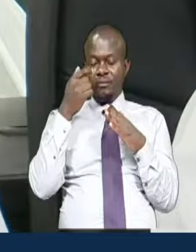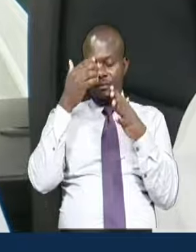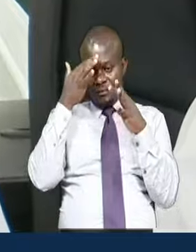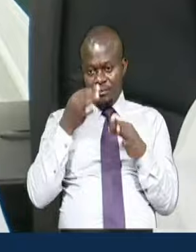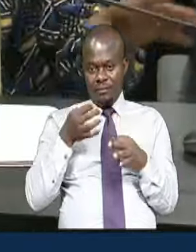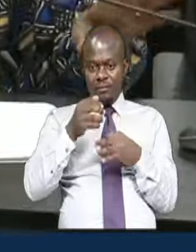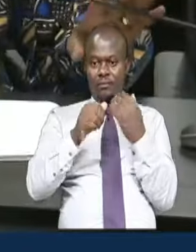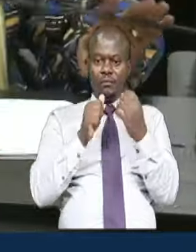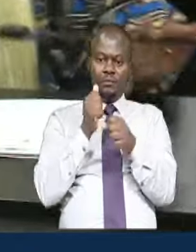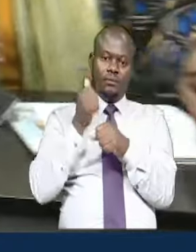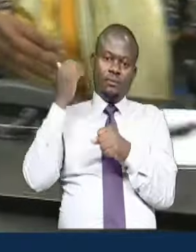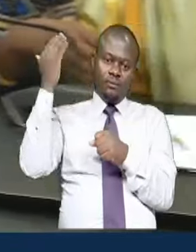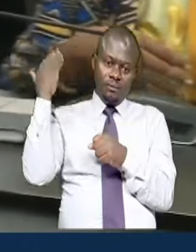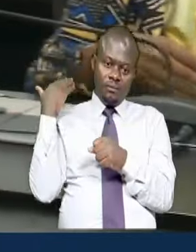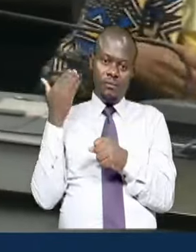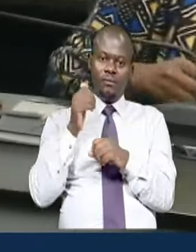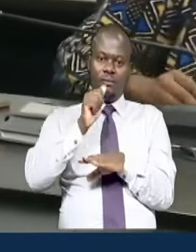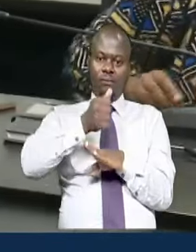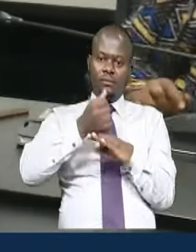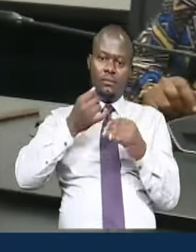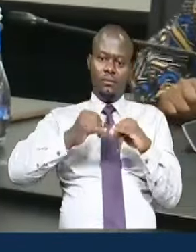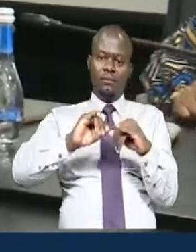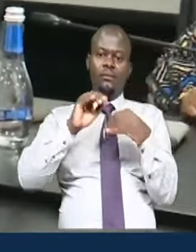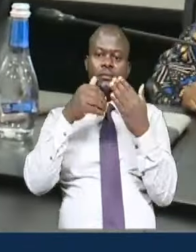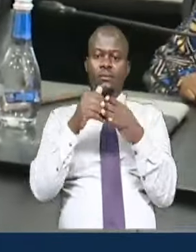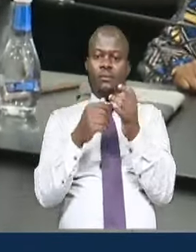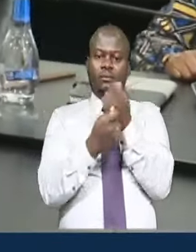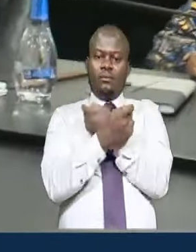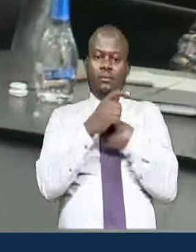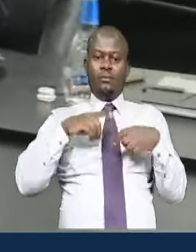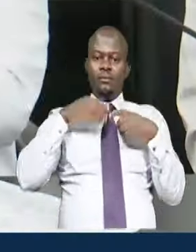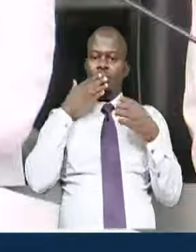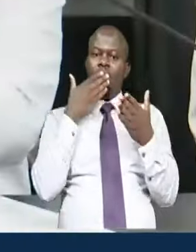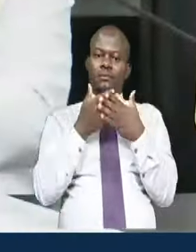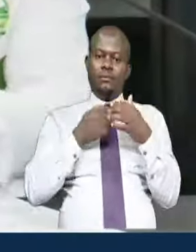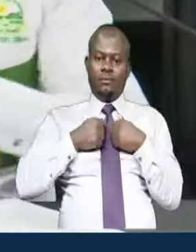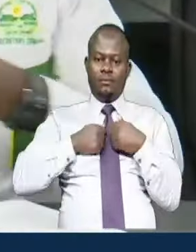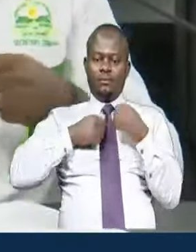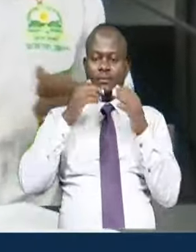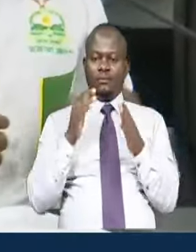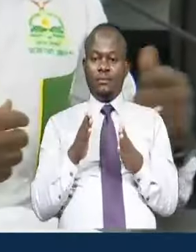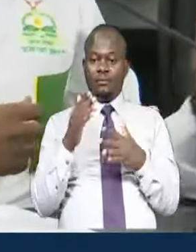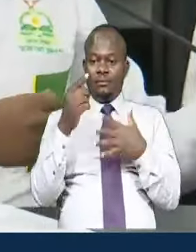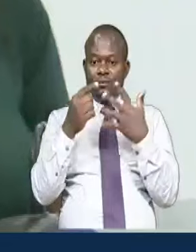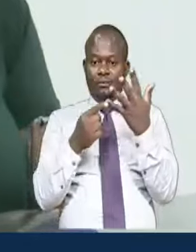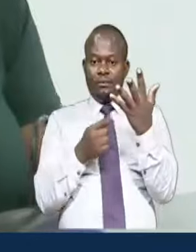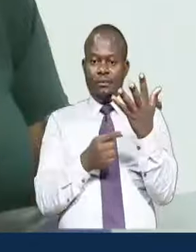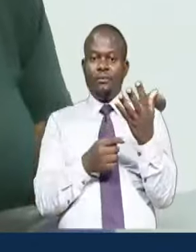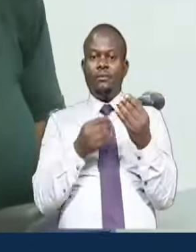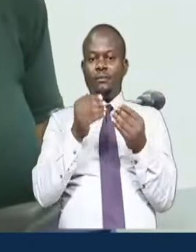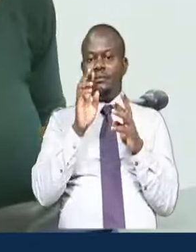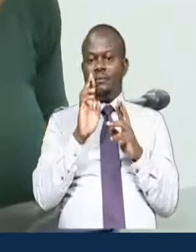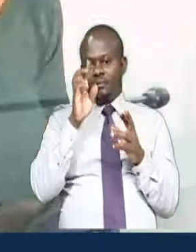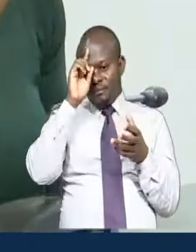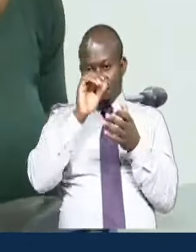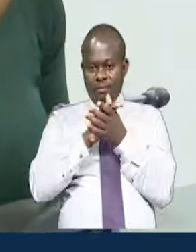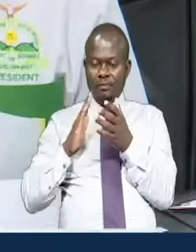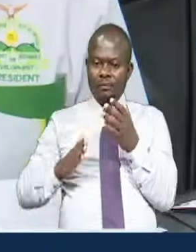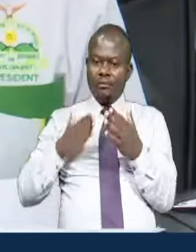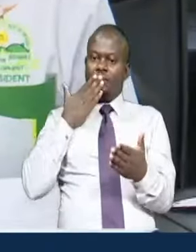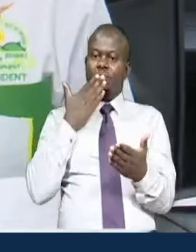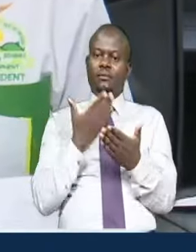mu myaka ishize yashyizwe mu bikorwa maze bihindura imibereho myiza y'abanyarwanda. Ibi ngo bibaha icyizere cyo kuzitwara neza muri aya